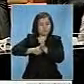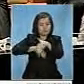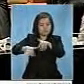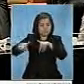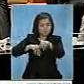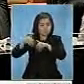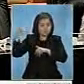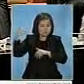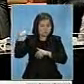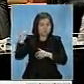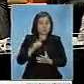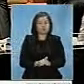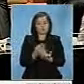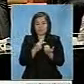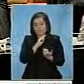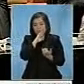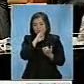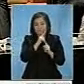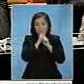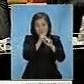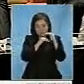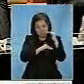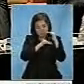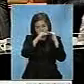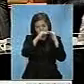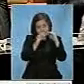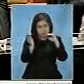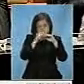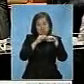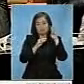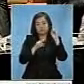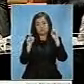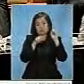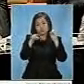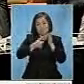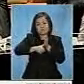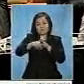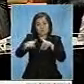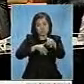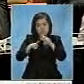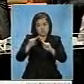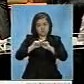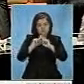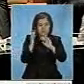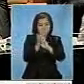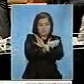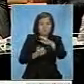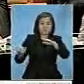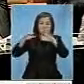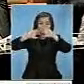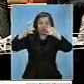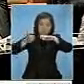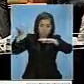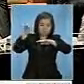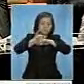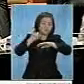แม้ว่าตัวเลขเพดานที่เป็นทางการนั้นได้ถูกปรับขึ้นไปเป็นร้อยละ60ก่อนหน้าที่รัฐบาลนี้จะเข้ามาแล้วก็ตามแล้วก็ต